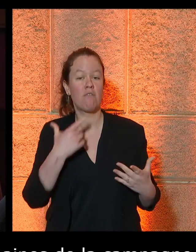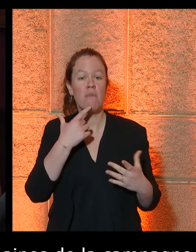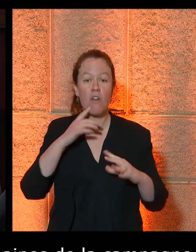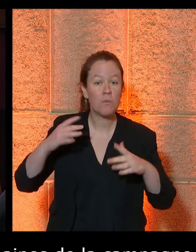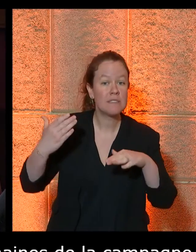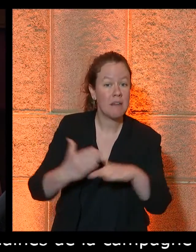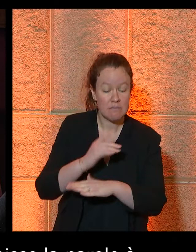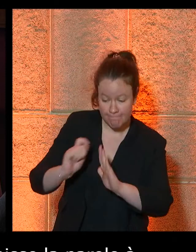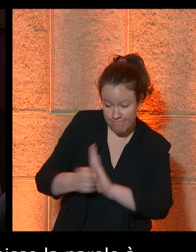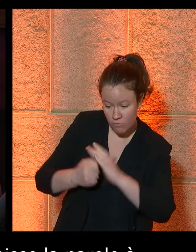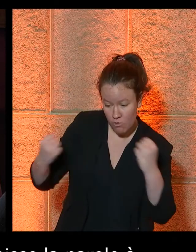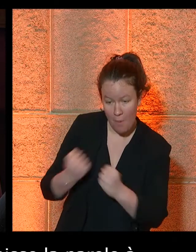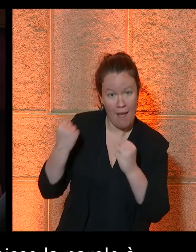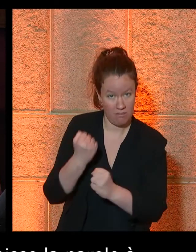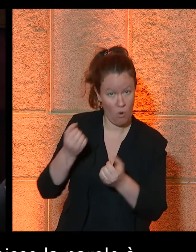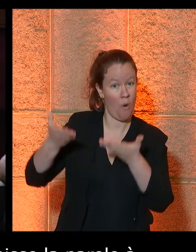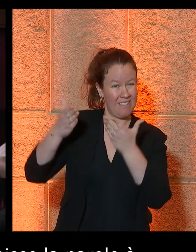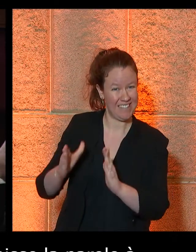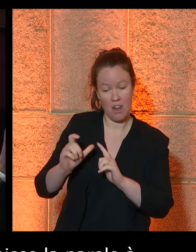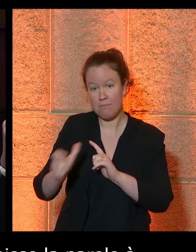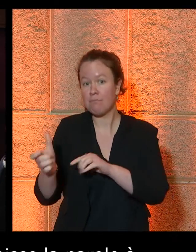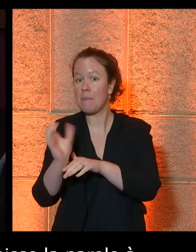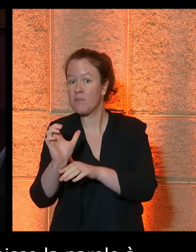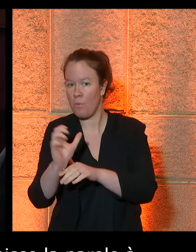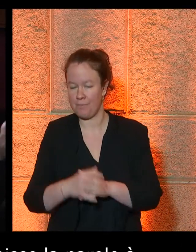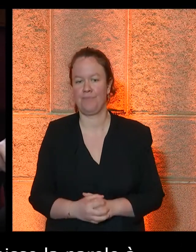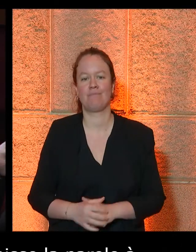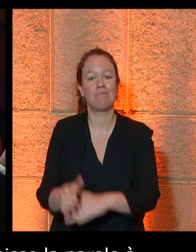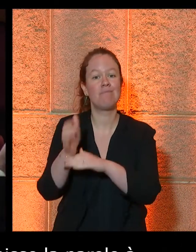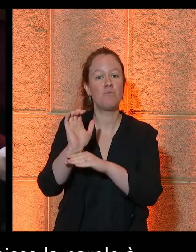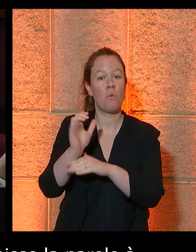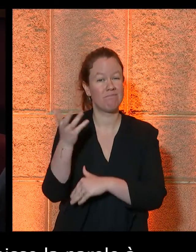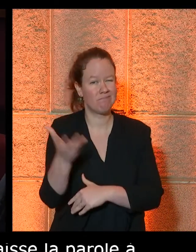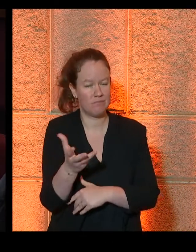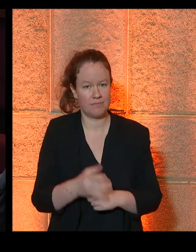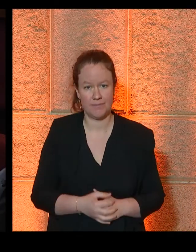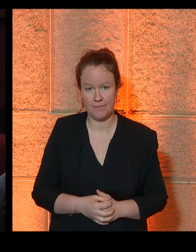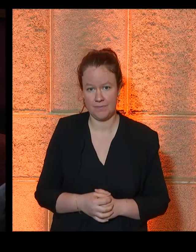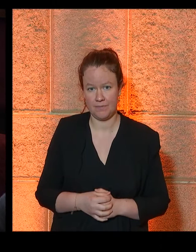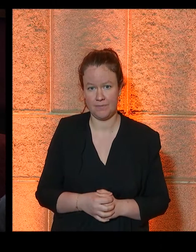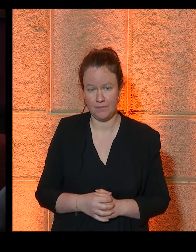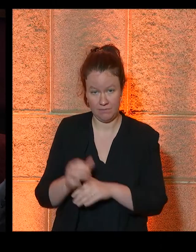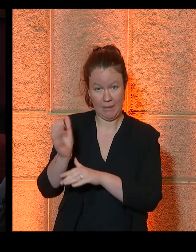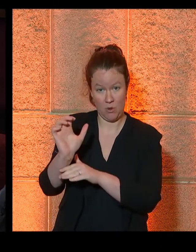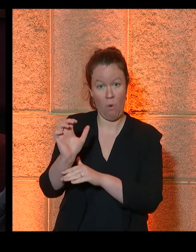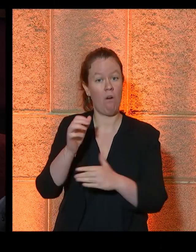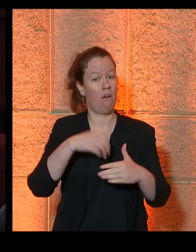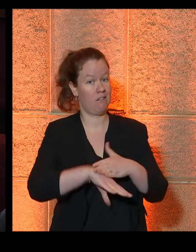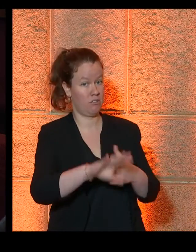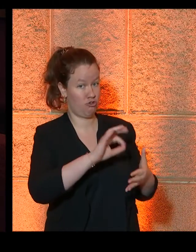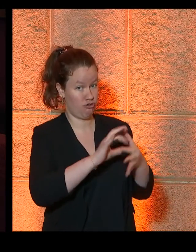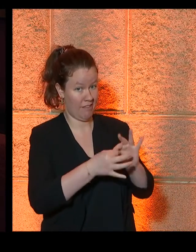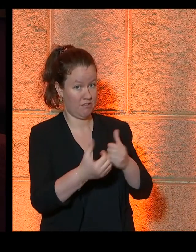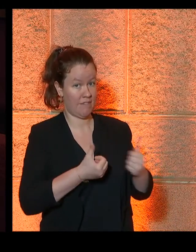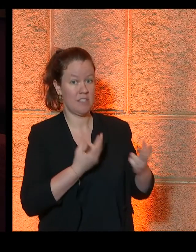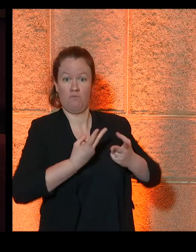collègue, donc je le rappellerai en préambule, ce sont des émissions qui sont diffusées sur le service public, sur les sociétés